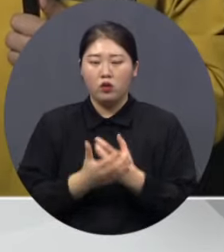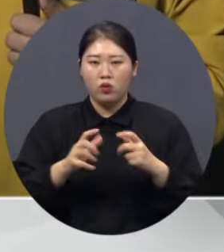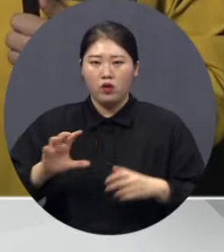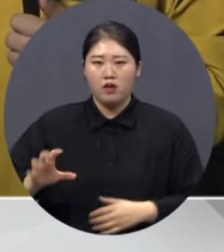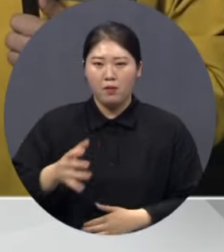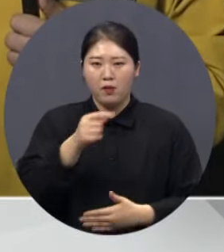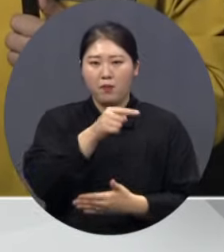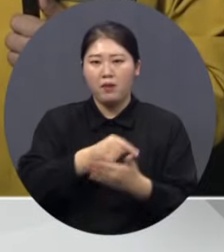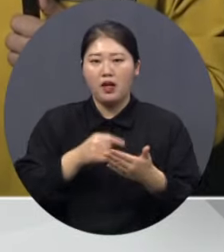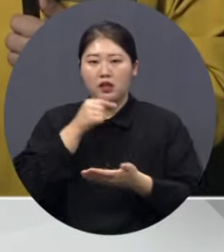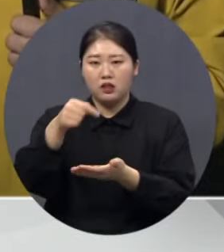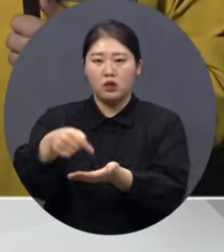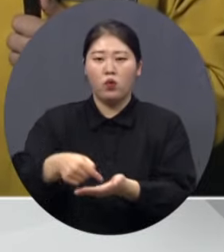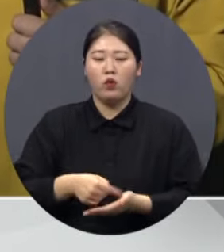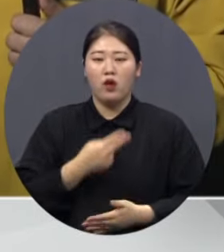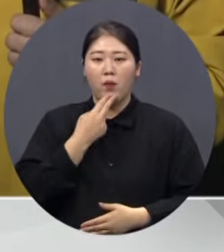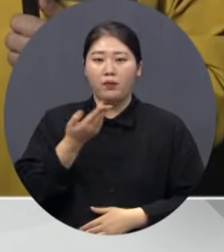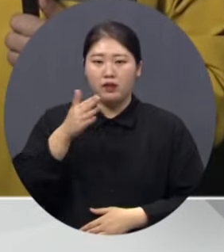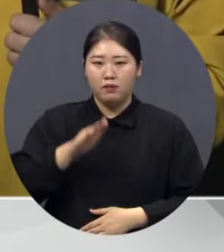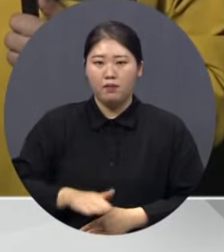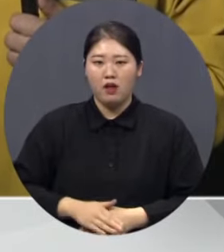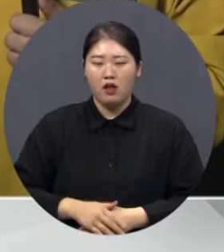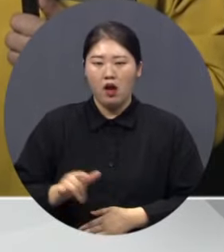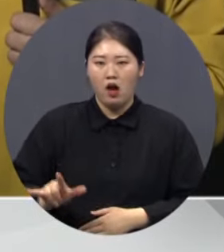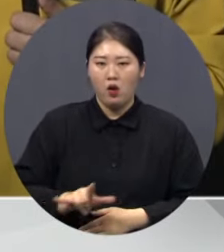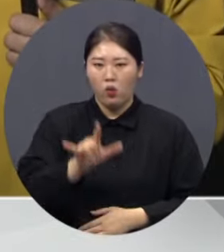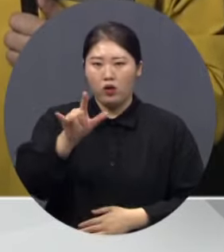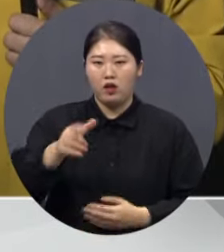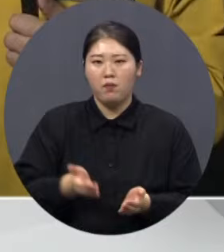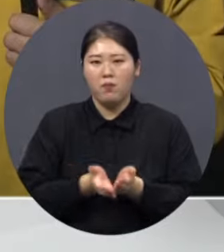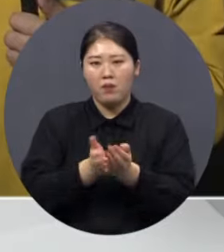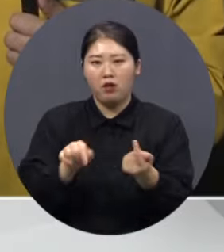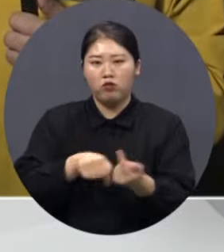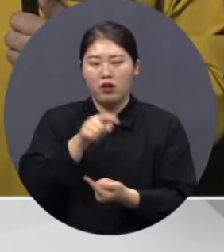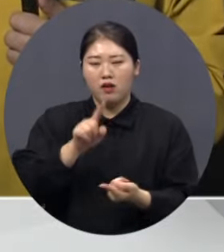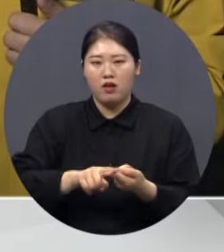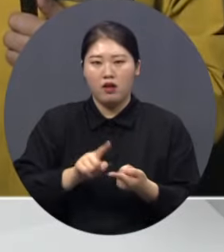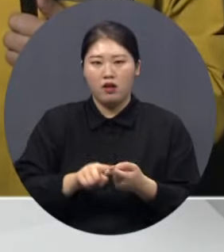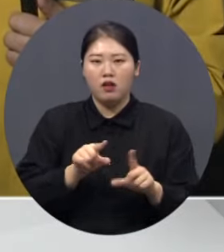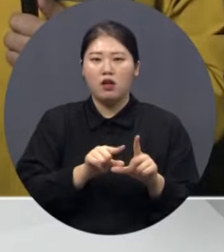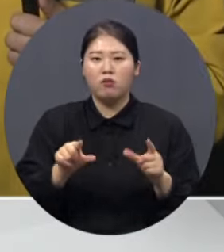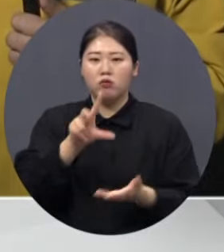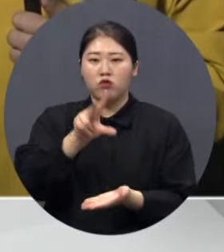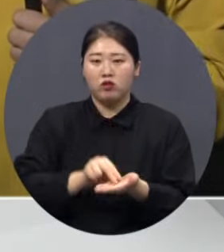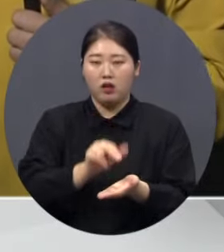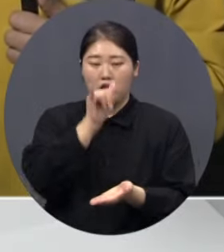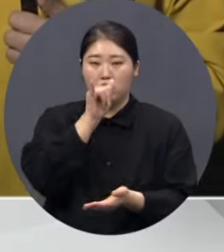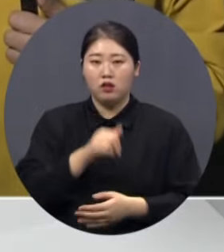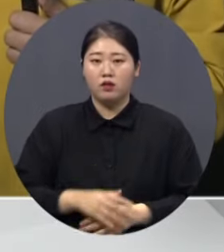피해 신고는 없는 것으로 확인됐지만 항공기와 여객선 운항은 일부 차질을 빚었습니다.